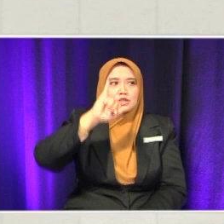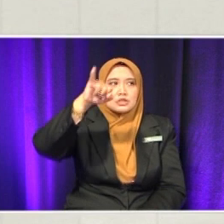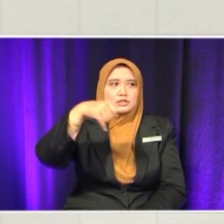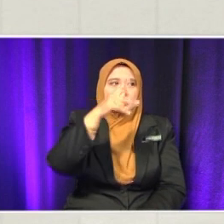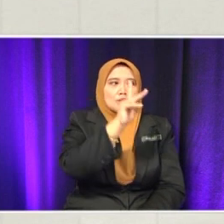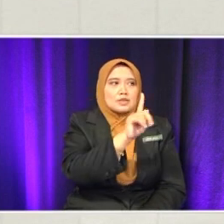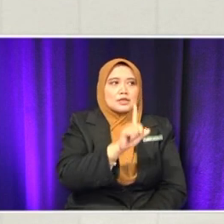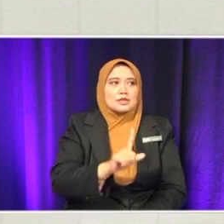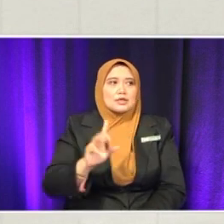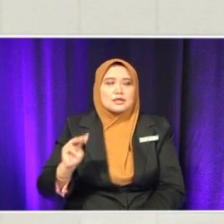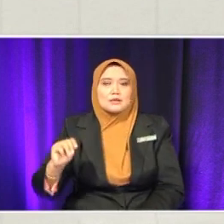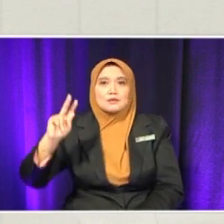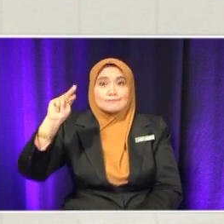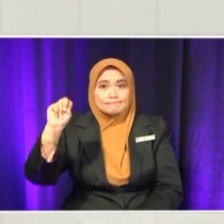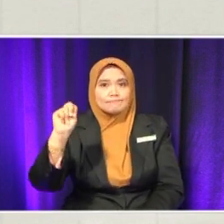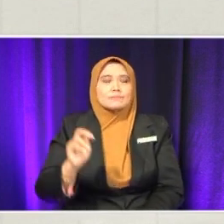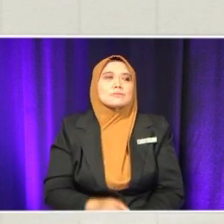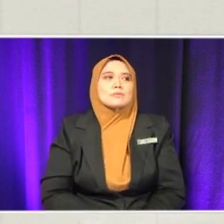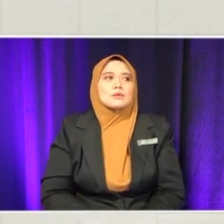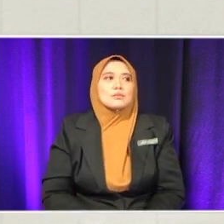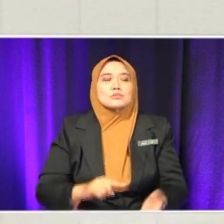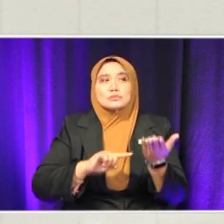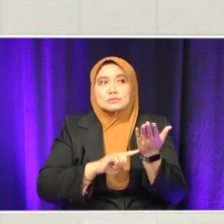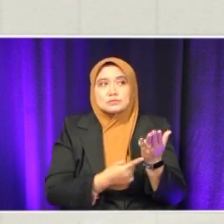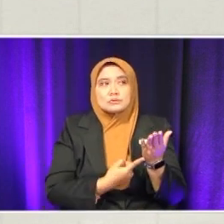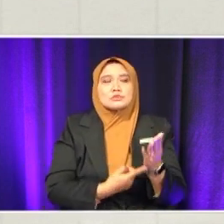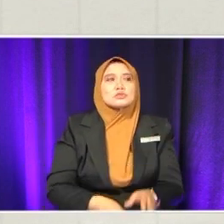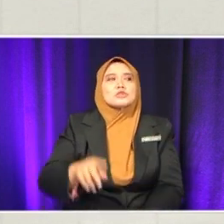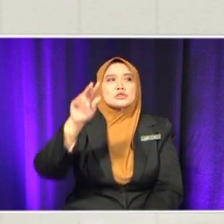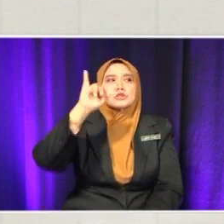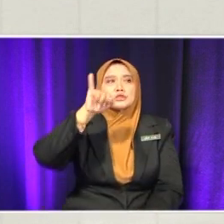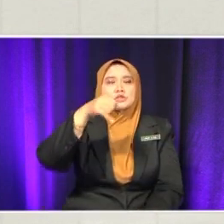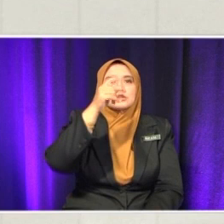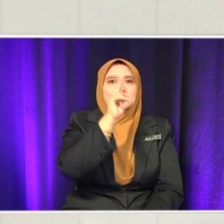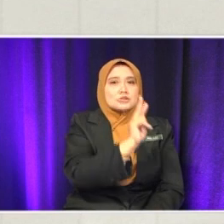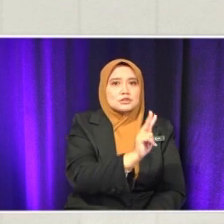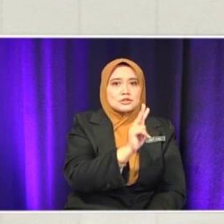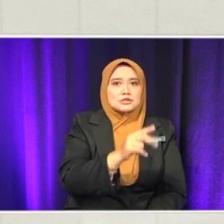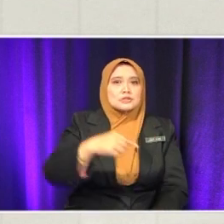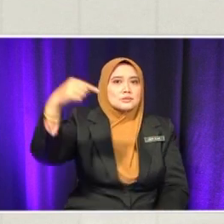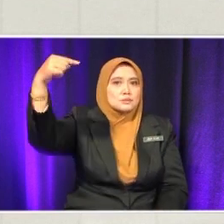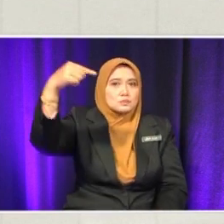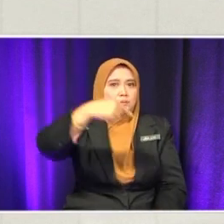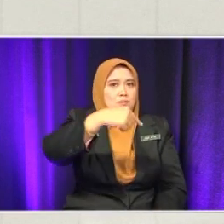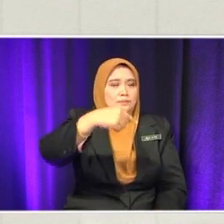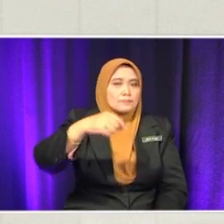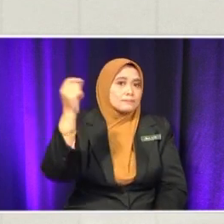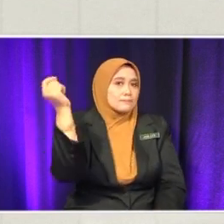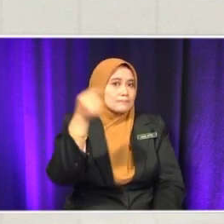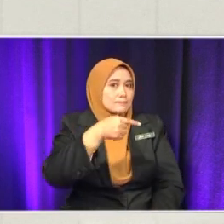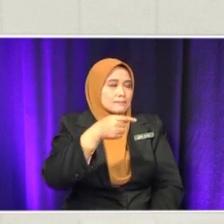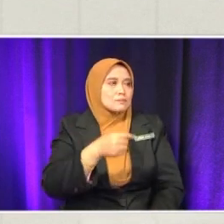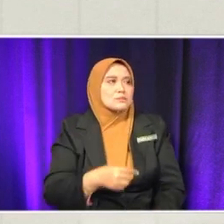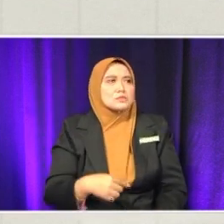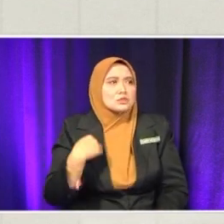adalah J, K. Jadi kita tambah macam ni. J, K. Tiba-tiba kita tengok yang kedua dengan